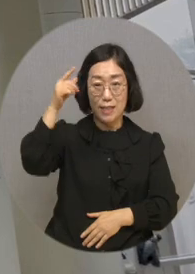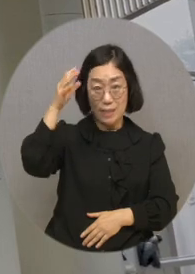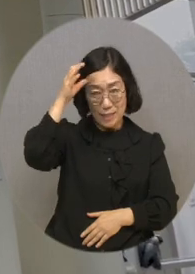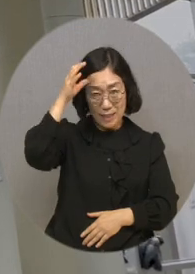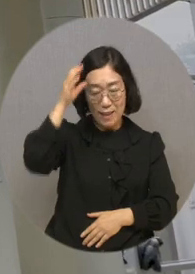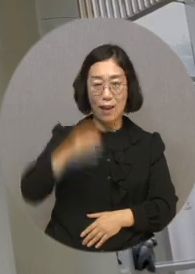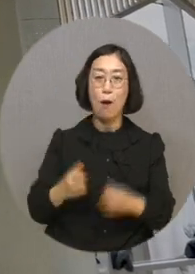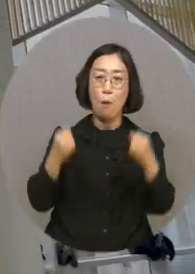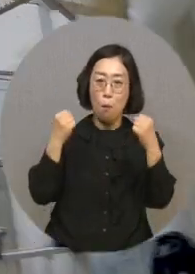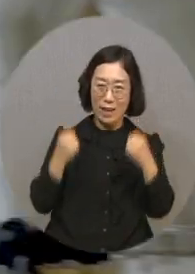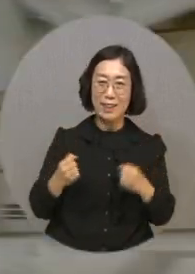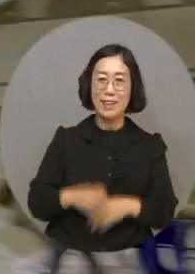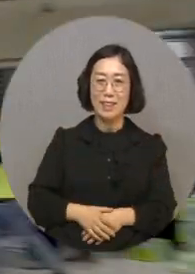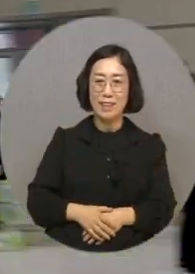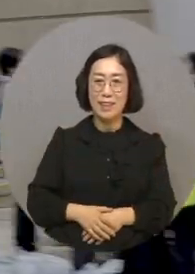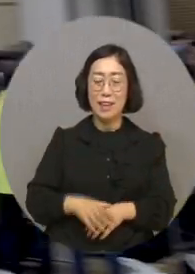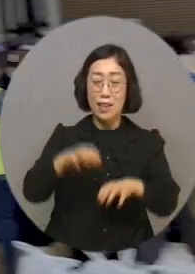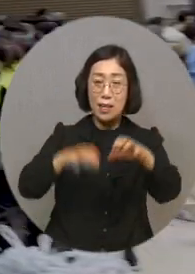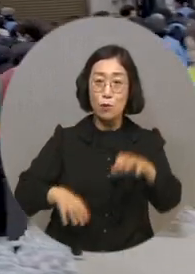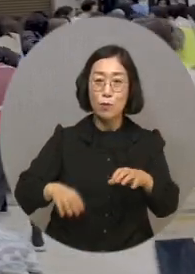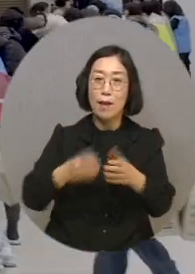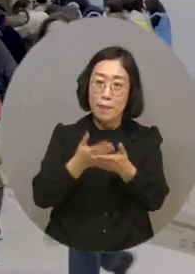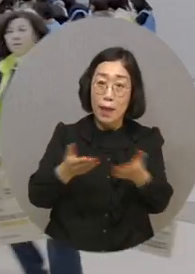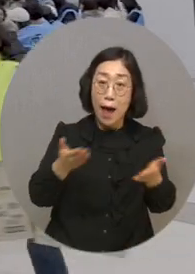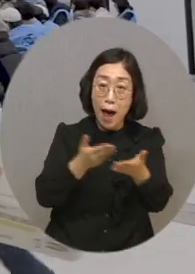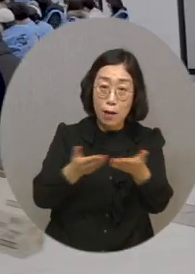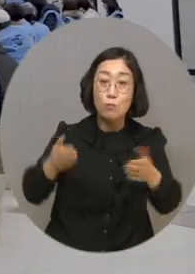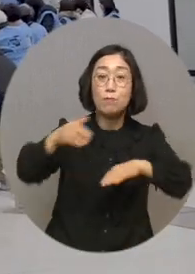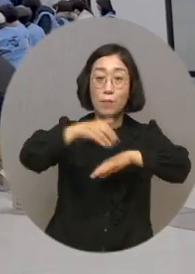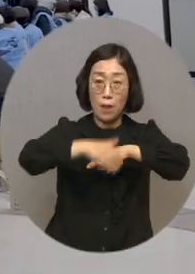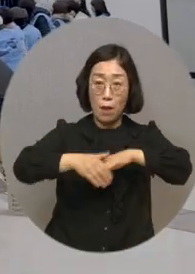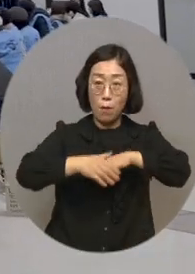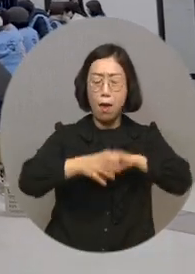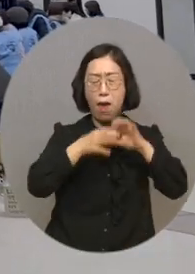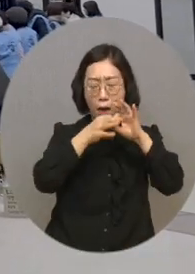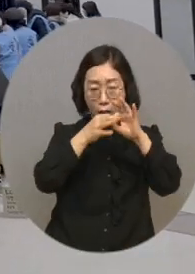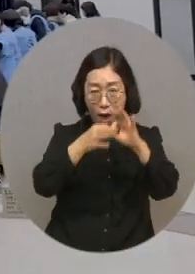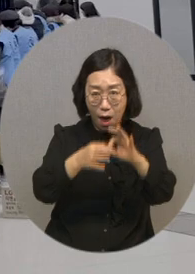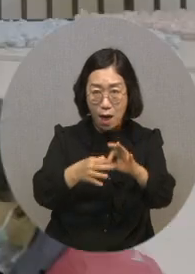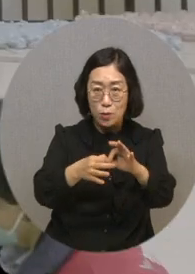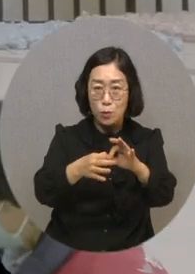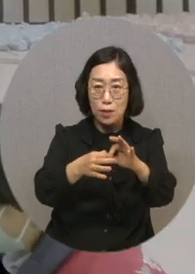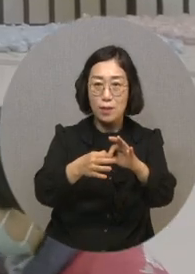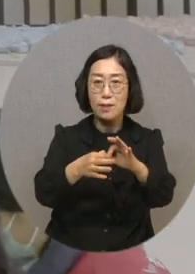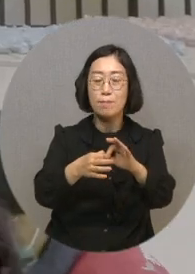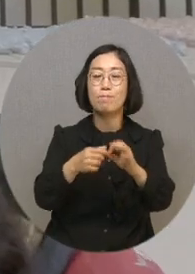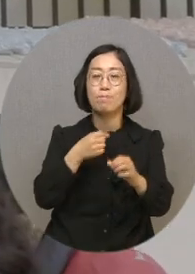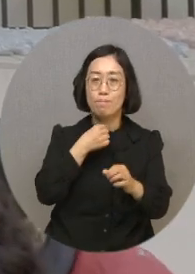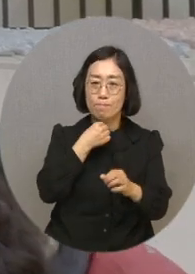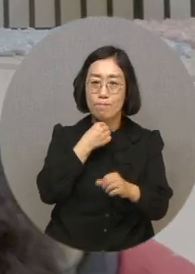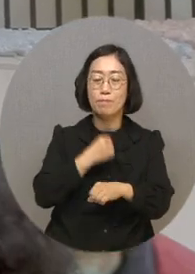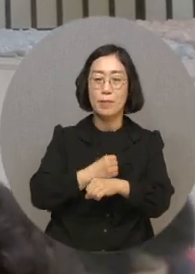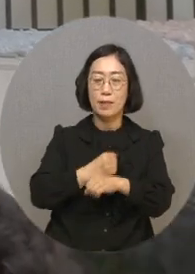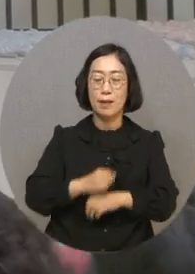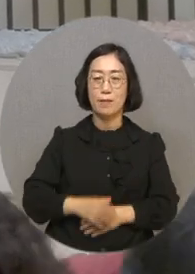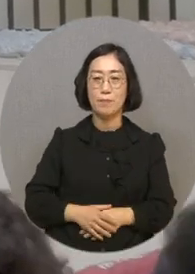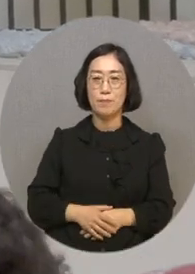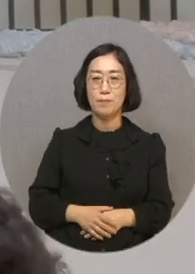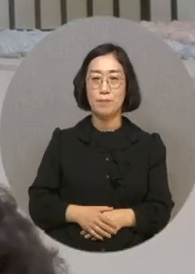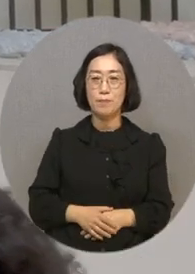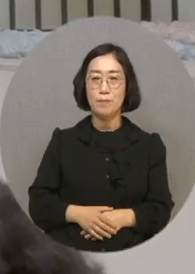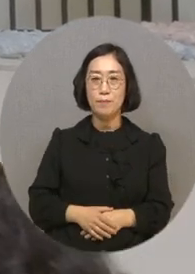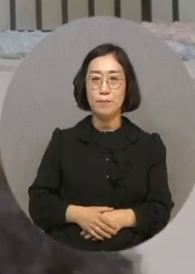화이팅! 이웃과 함께하는 따뜻한 나눔 프로젝트가 내내 계속되기를 기원합니다. 복지TV